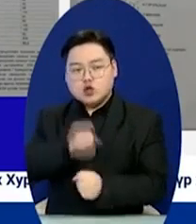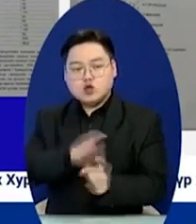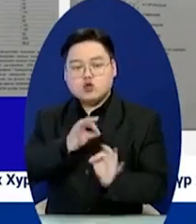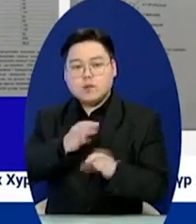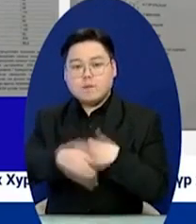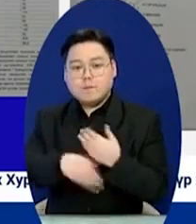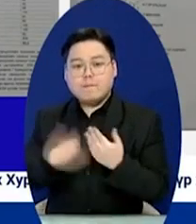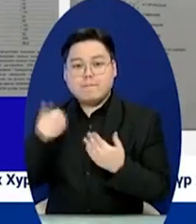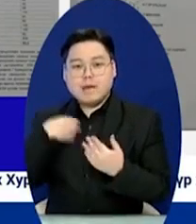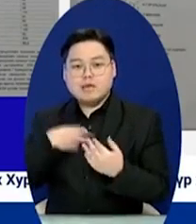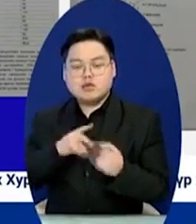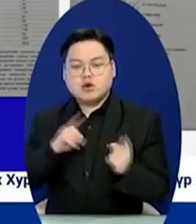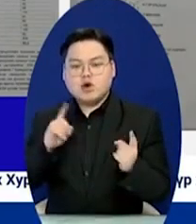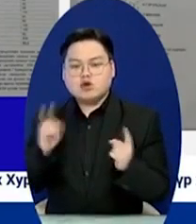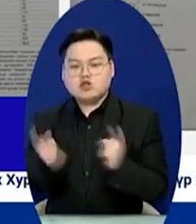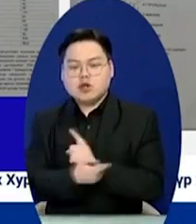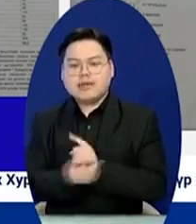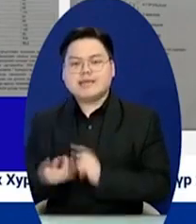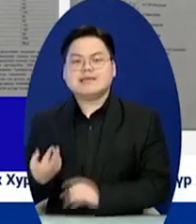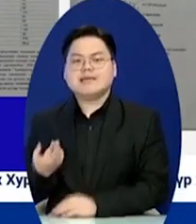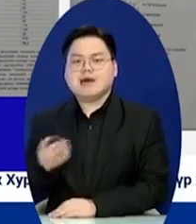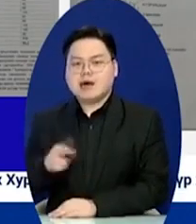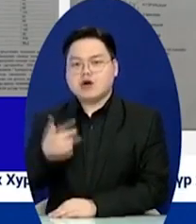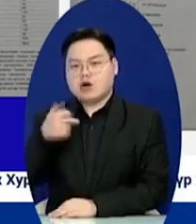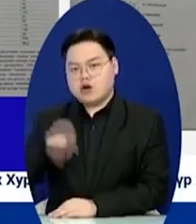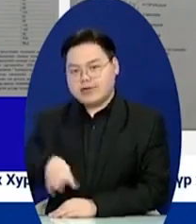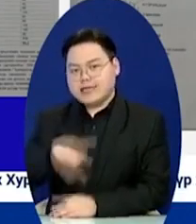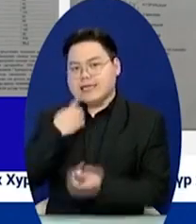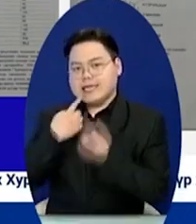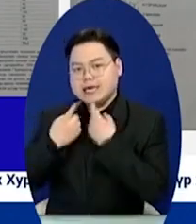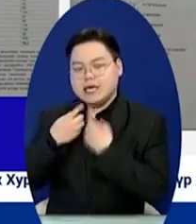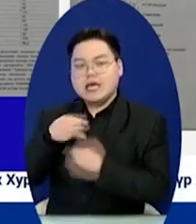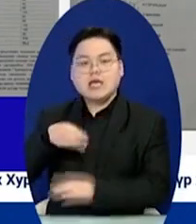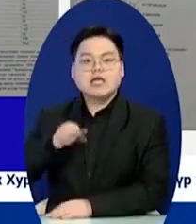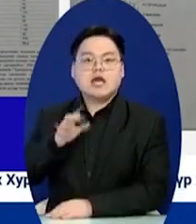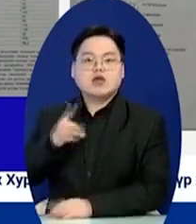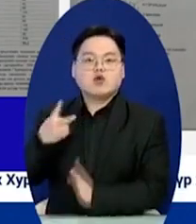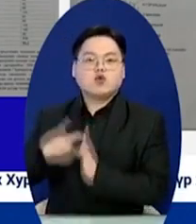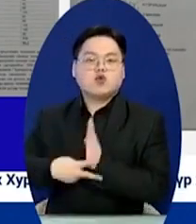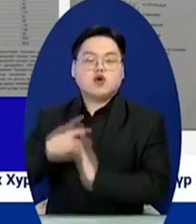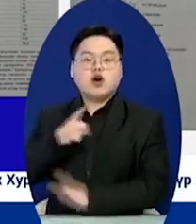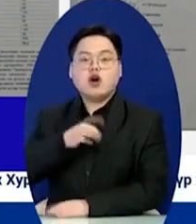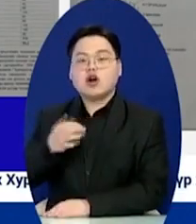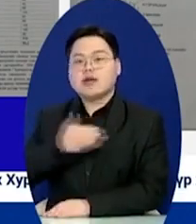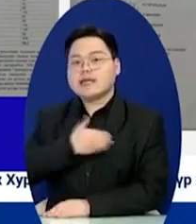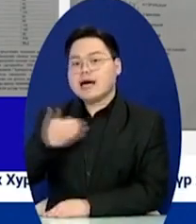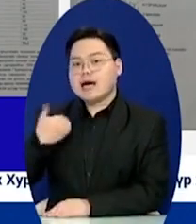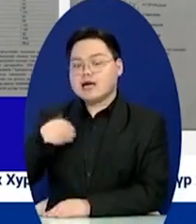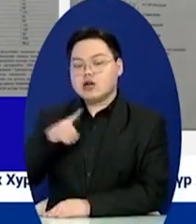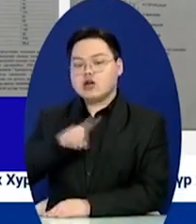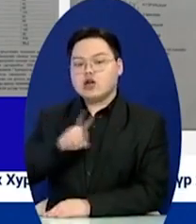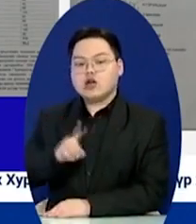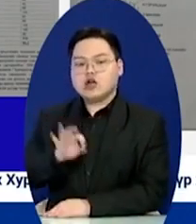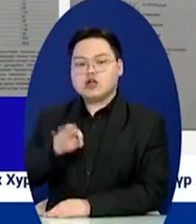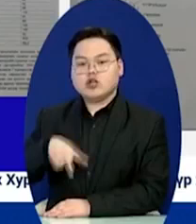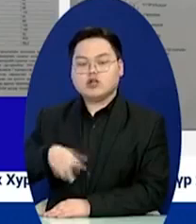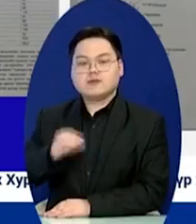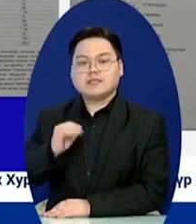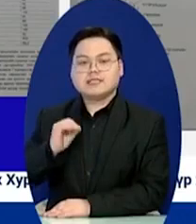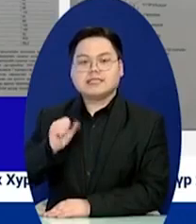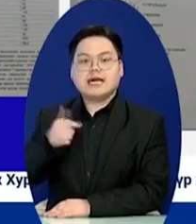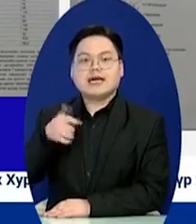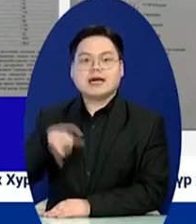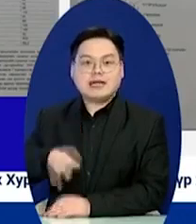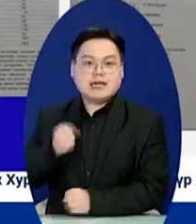гэдэг асуудал руу ороод байгаа юм. За энэ тендерийн үнэлгээний хорооны дараагаар бол зул жаргал дарга төрийн нарийн бичгийн дарга ажиллаж ирсэн.